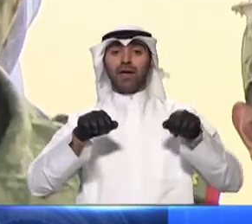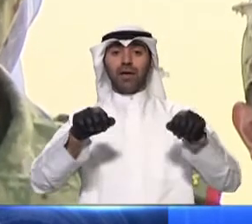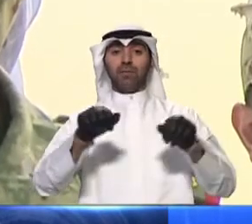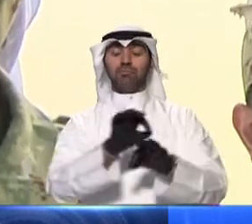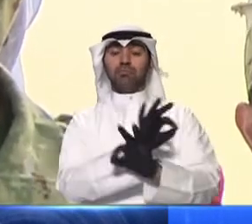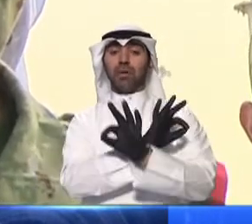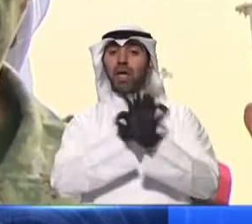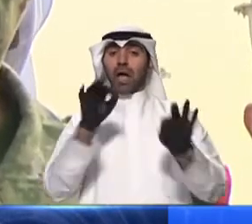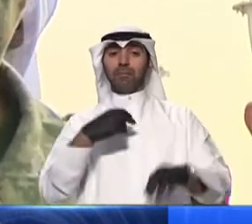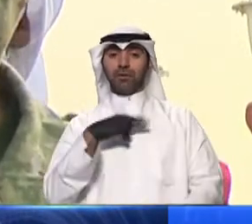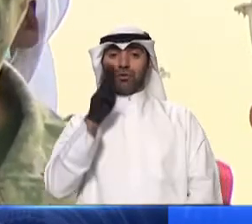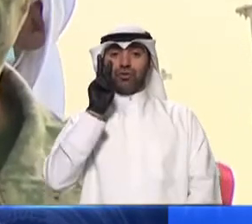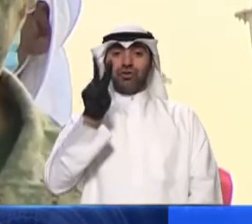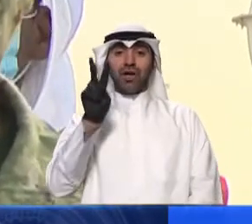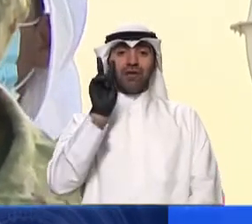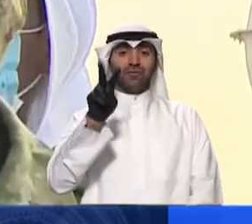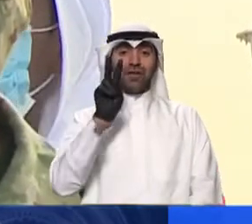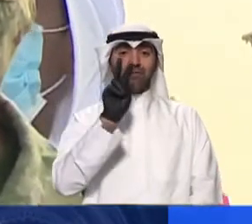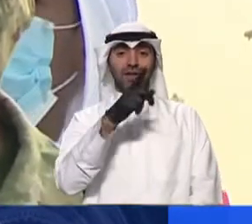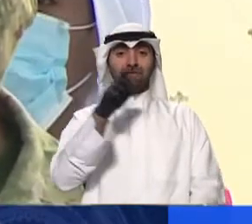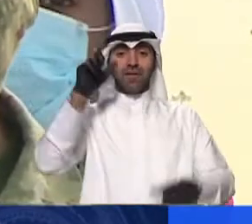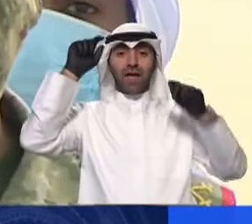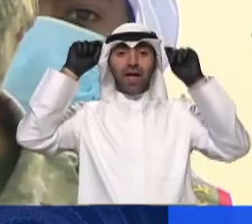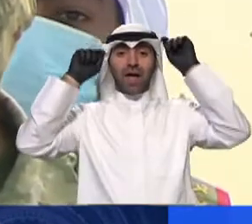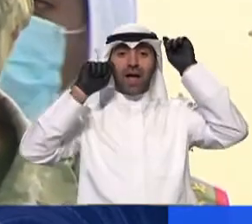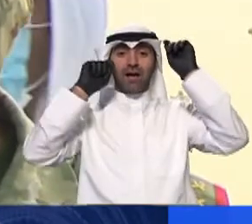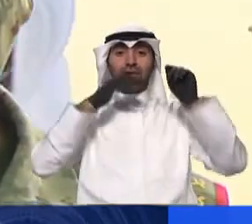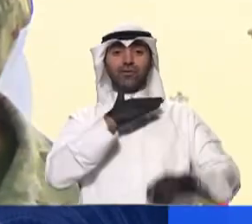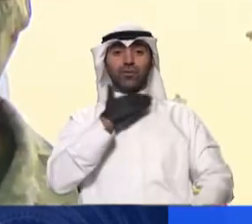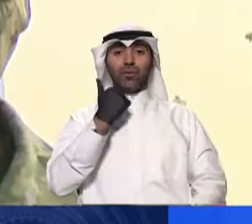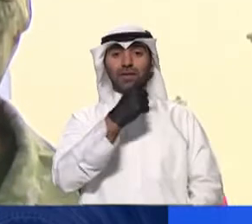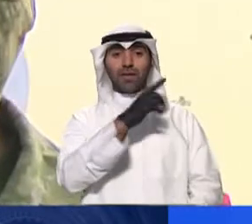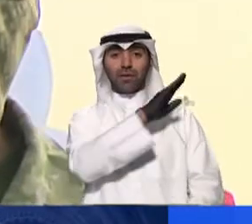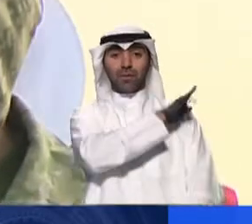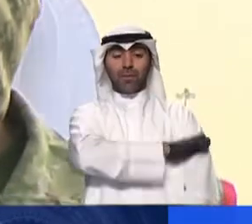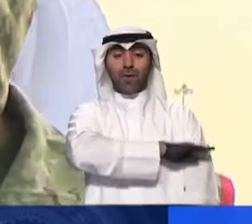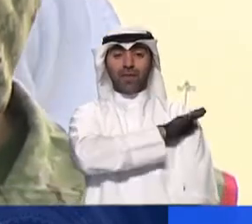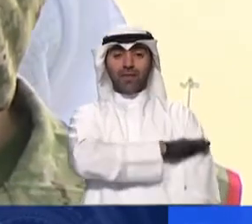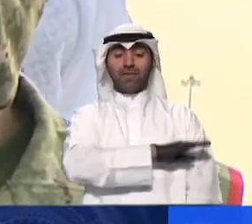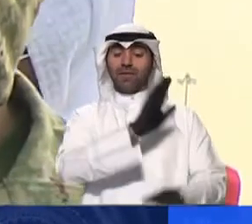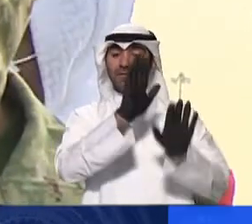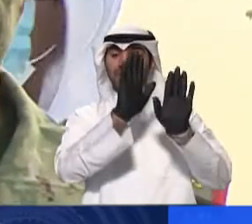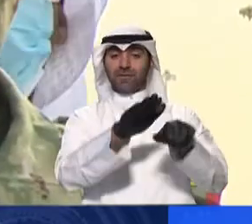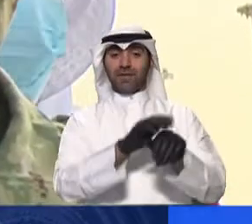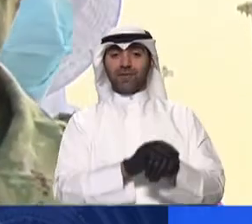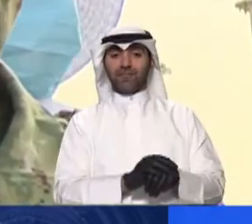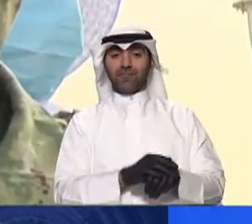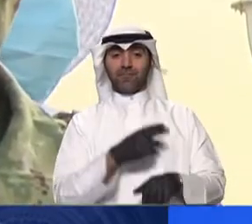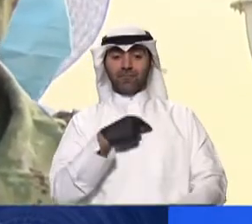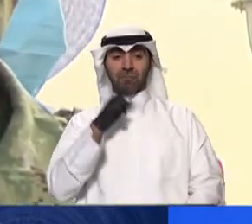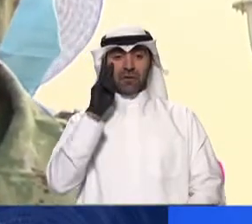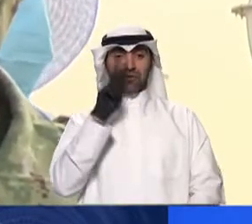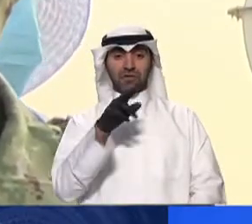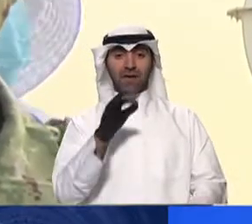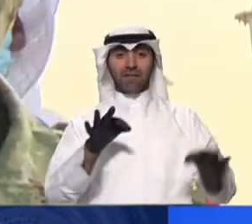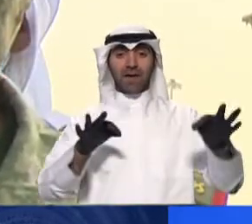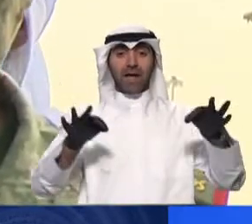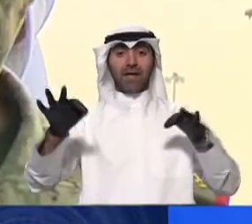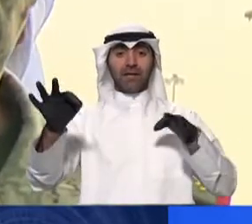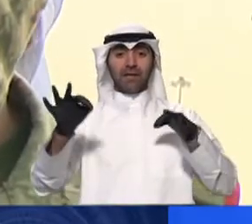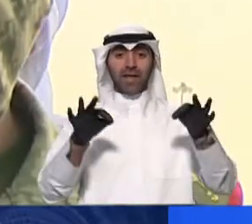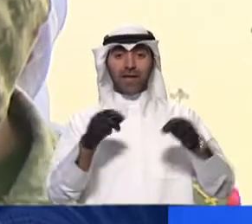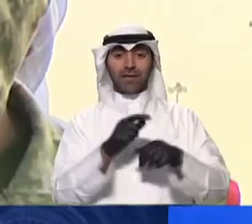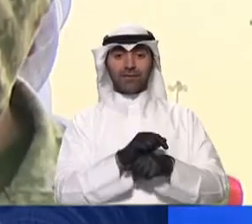وكل ما احتجنا لمساندة لأي قطاع في تفعيل الخطة نجد أن أخواننا في